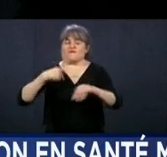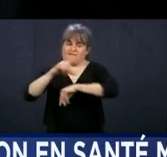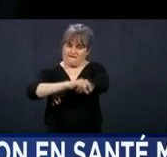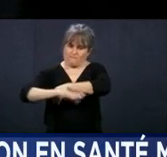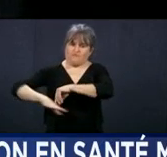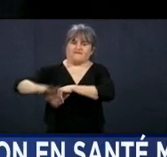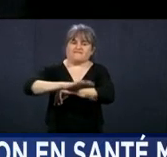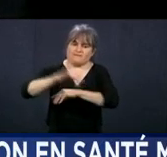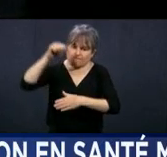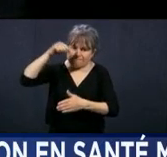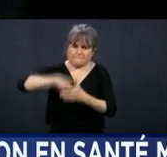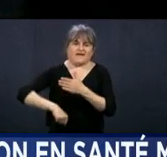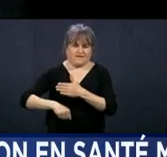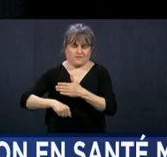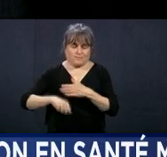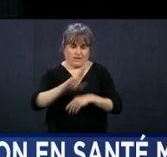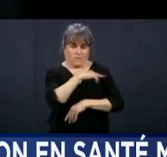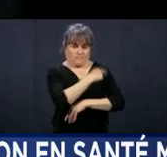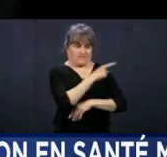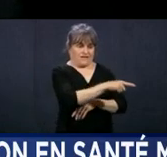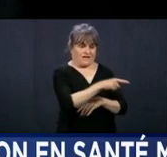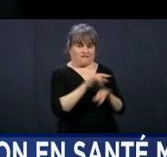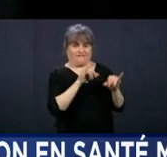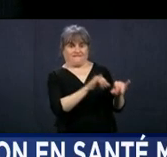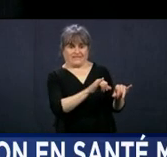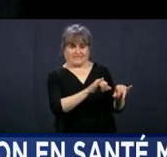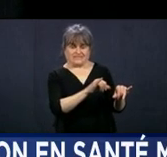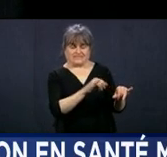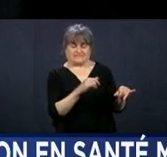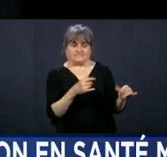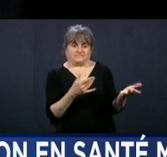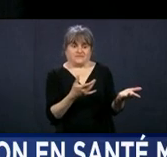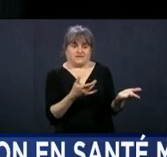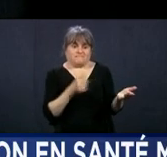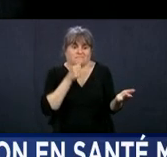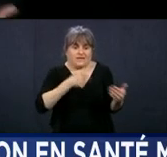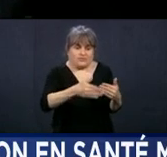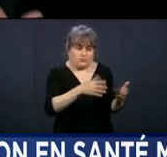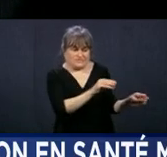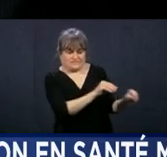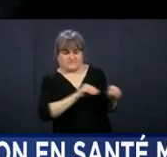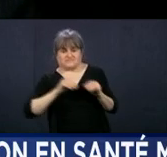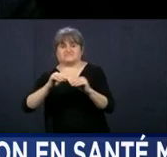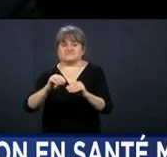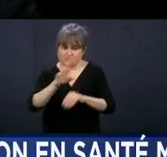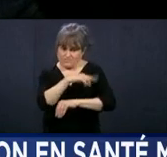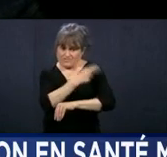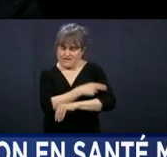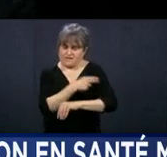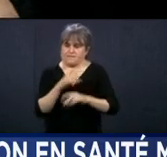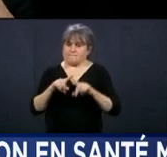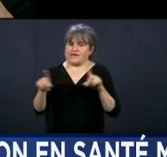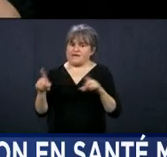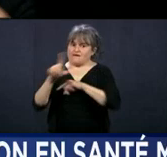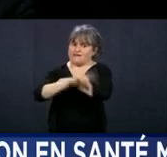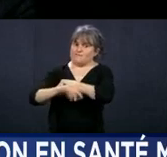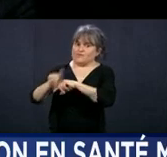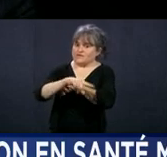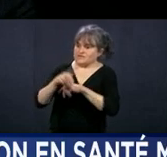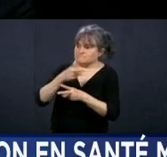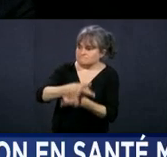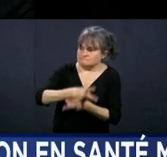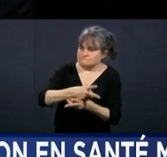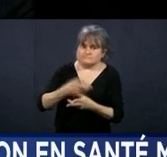qui pourraient aller dans des zones tampons. Alors, c'est un élément important à vous dire parce qu'on fait des appels là, au personnel, à des gens qui